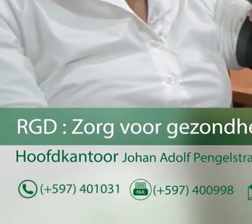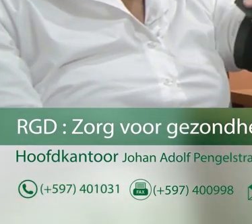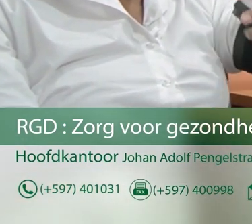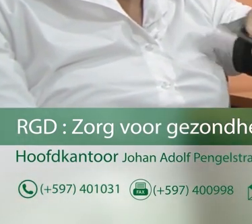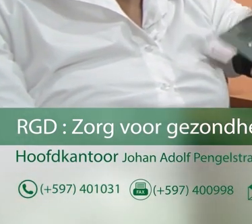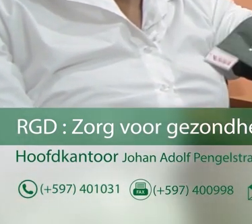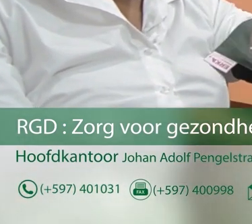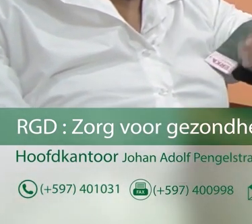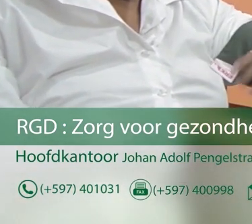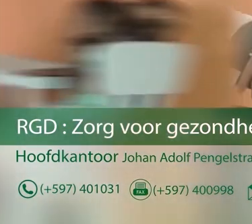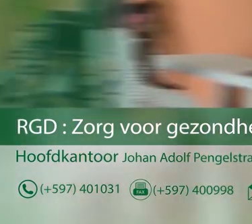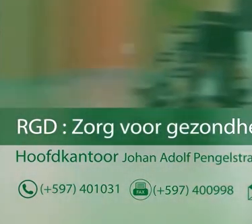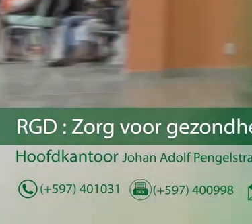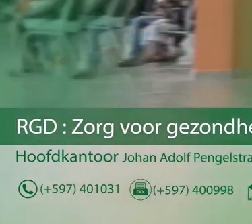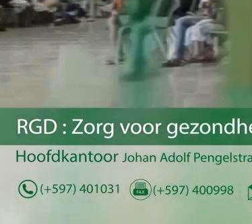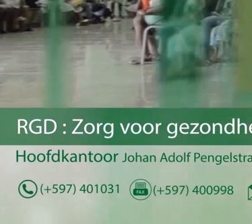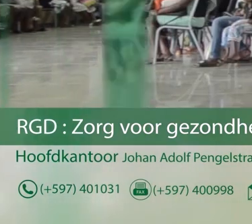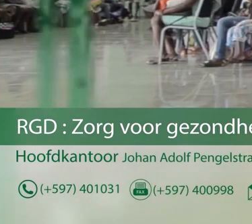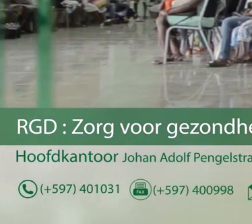Yomunoso Ouruwa.